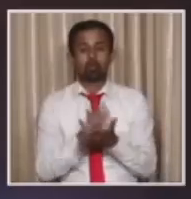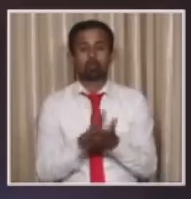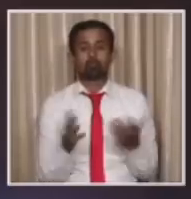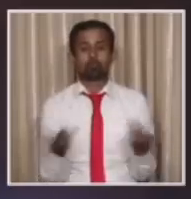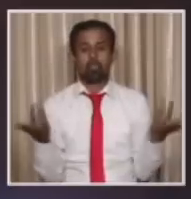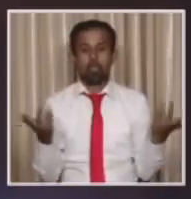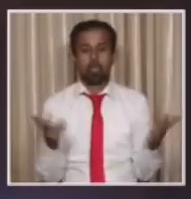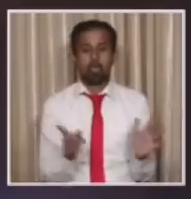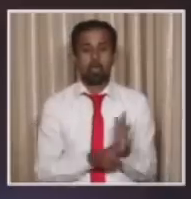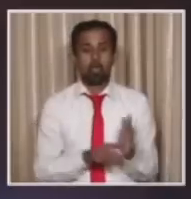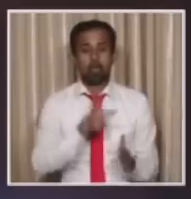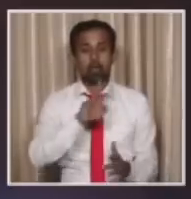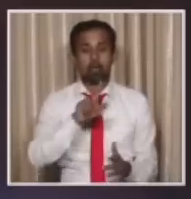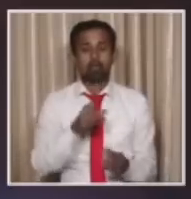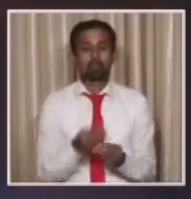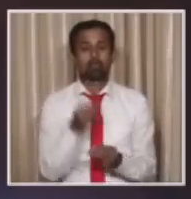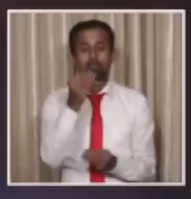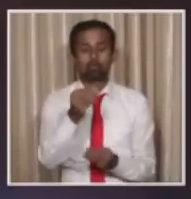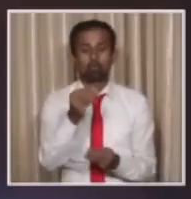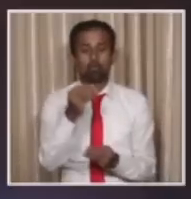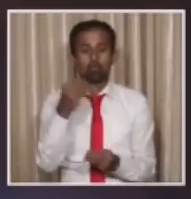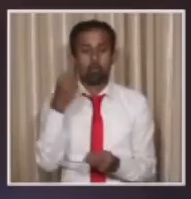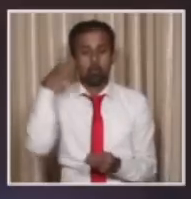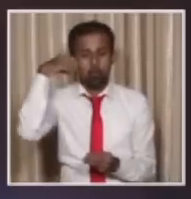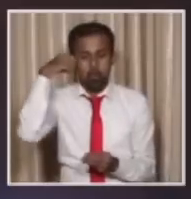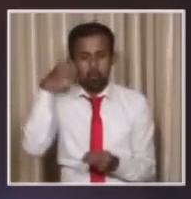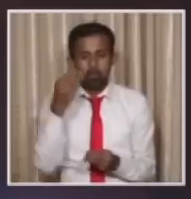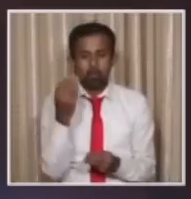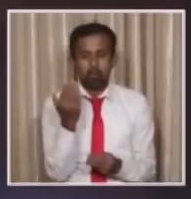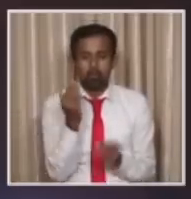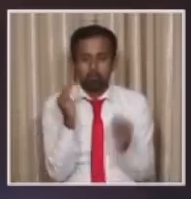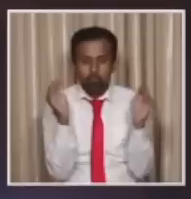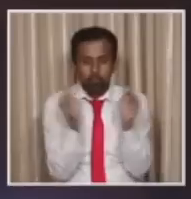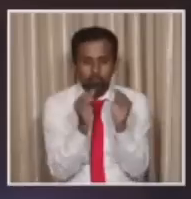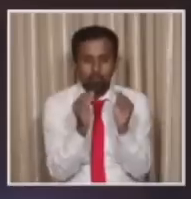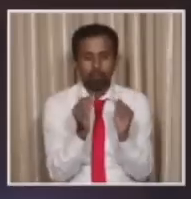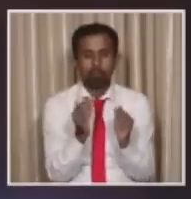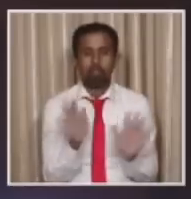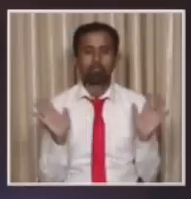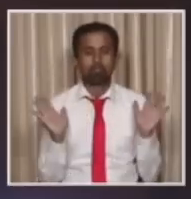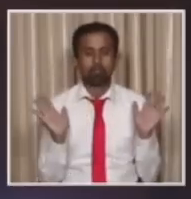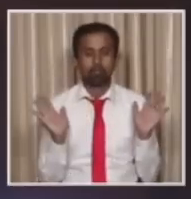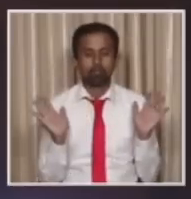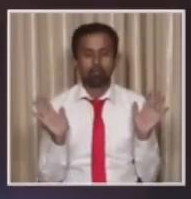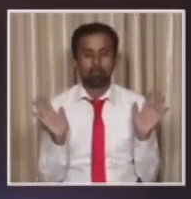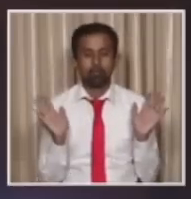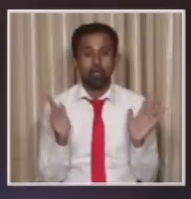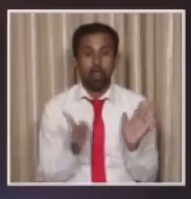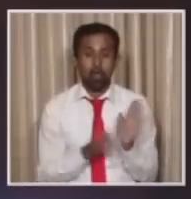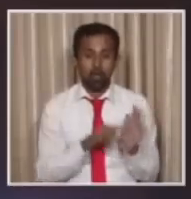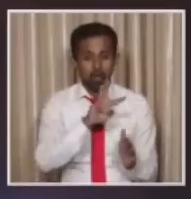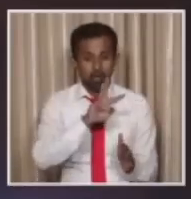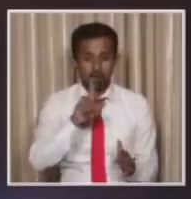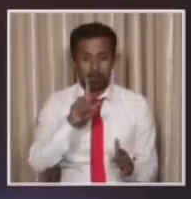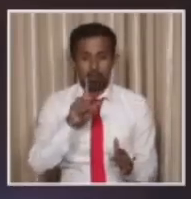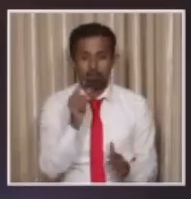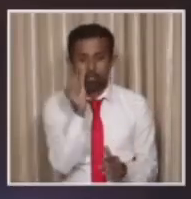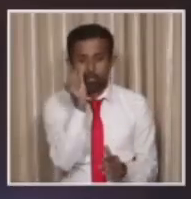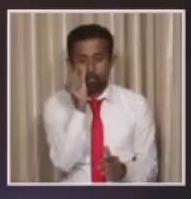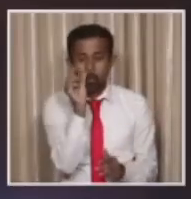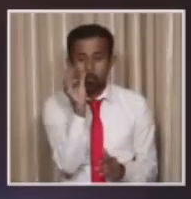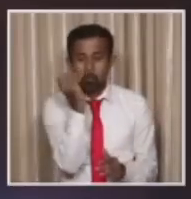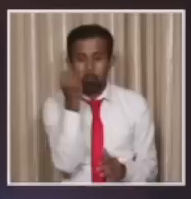ලස්ස 31ක් දුන්නලු LED බල්බ් ටිකක් දාලා පොඩි කාටුන් ටිකක් දාන්න නැති එක හරිද? ලක්ෂ 31කින් LED බල්බ් ටිකක්